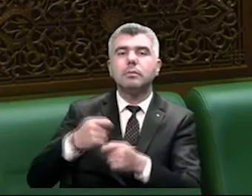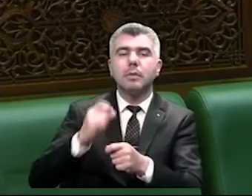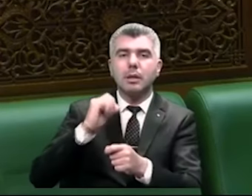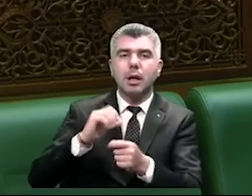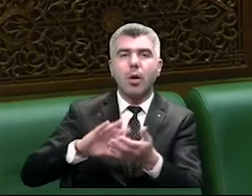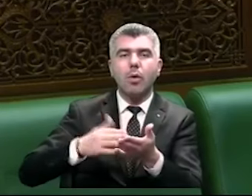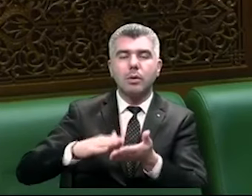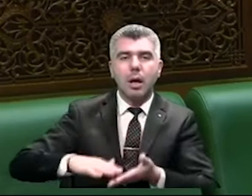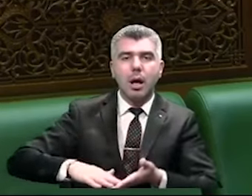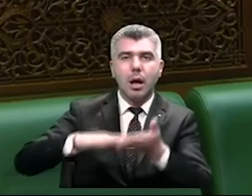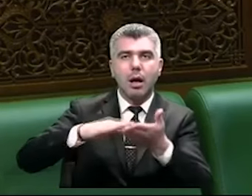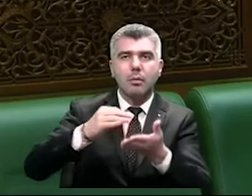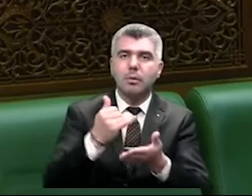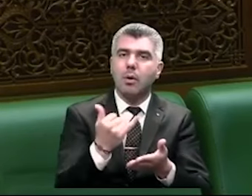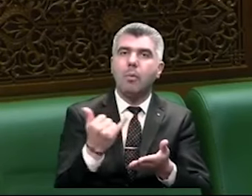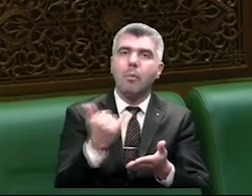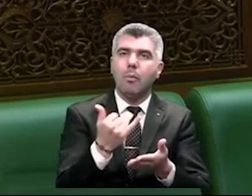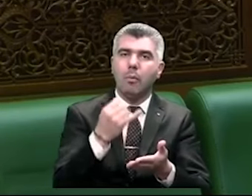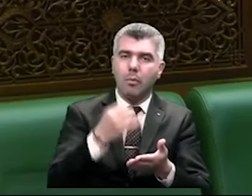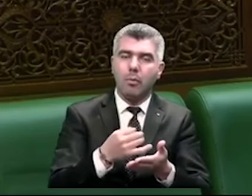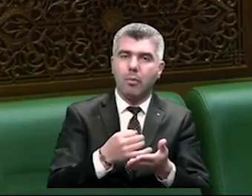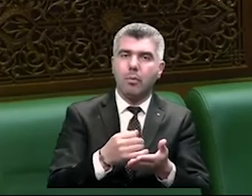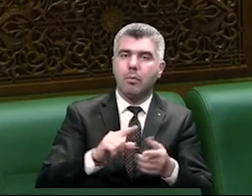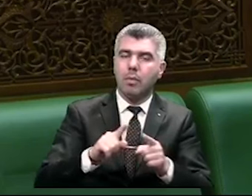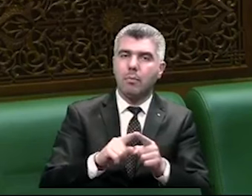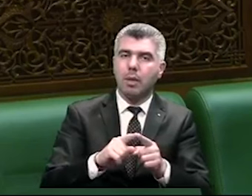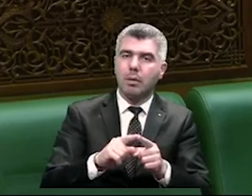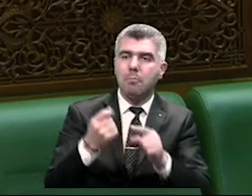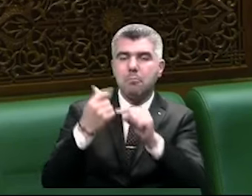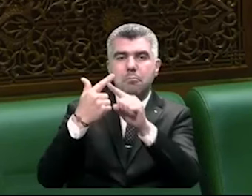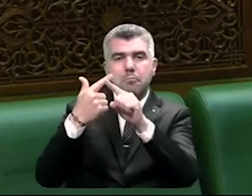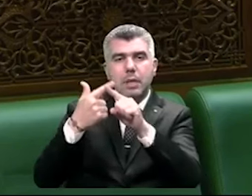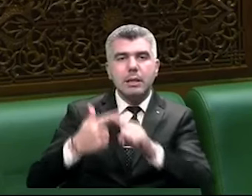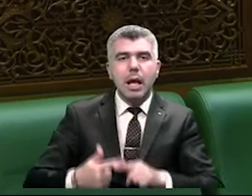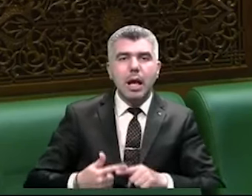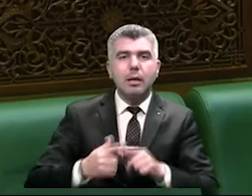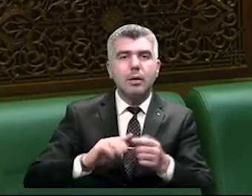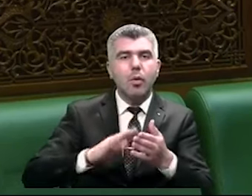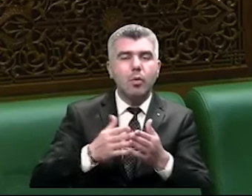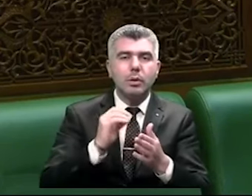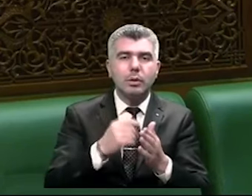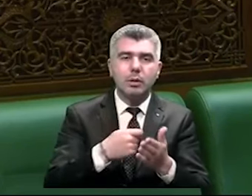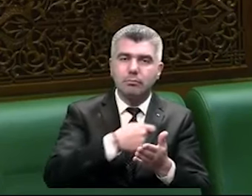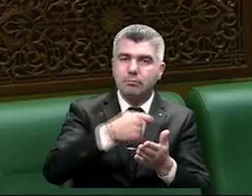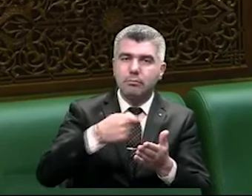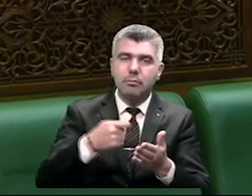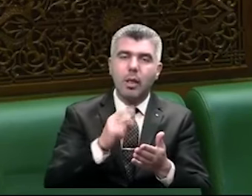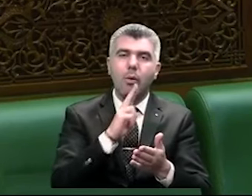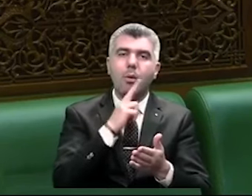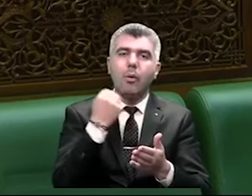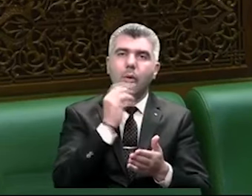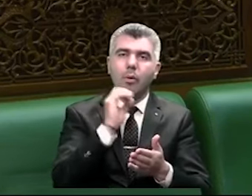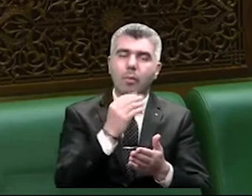الاهداف التي من اجلها تصرفت تلك التكاليف الماليه التي تتحملها